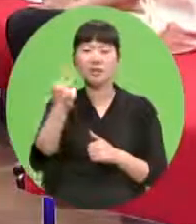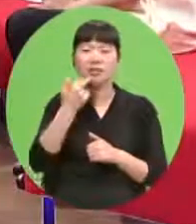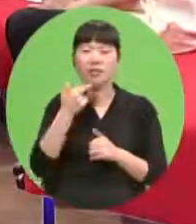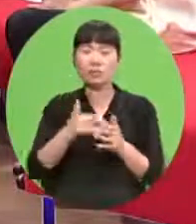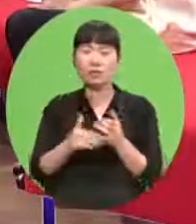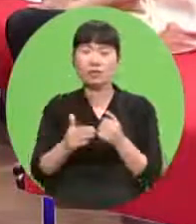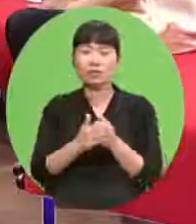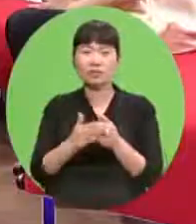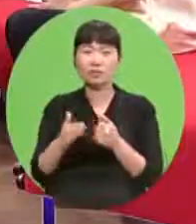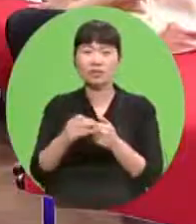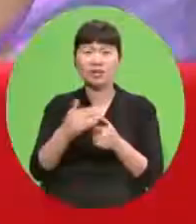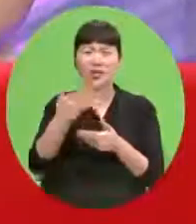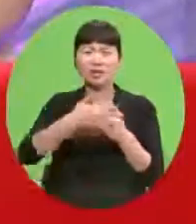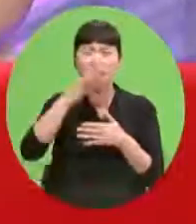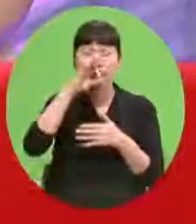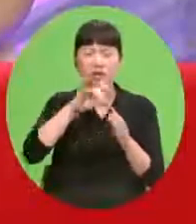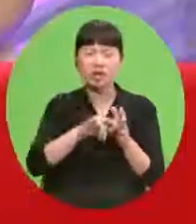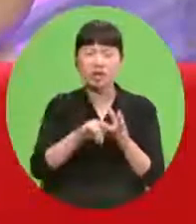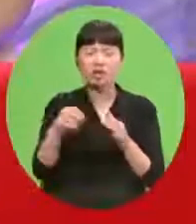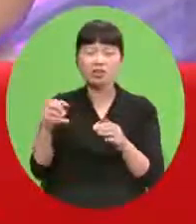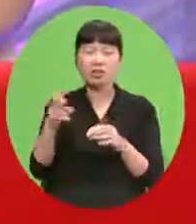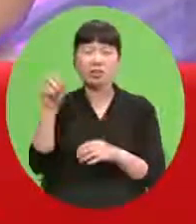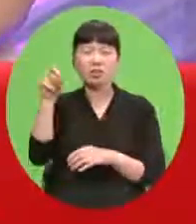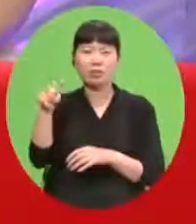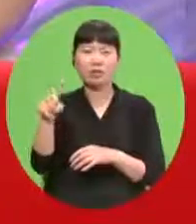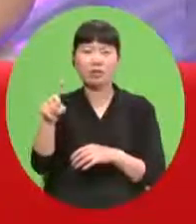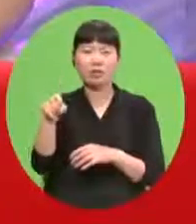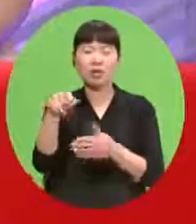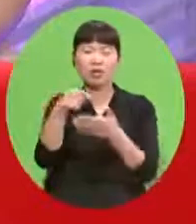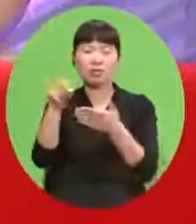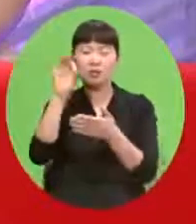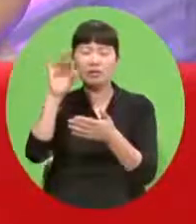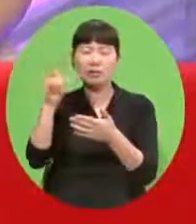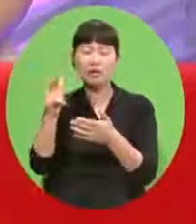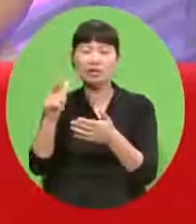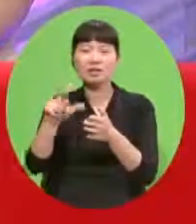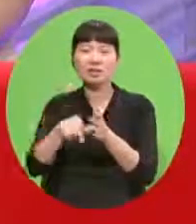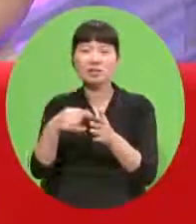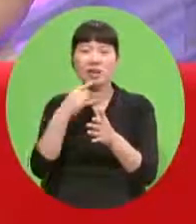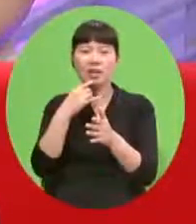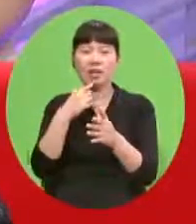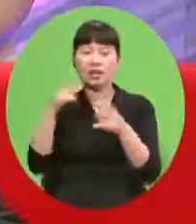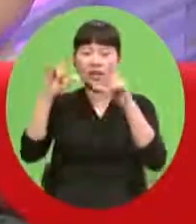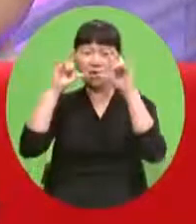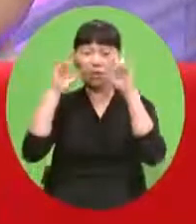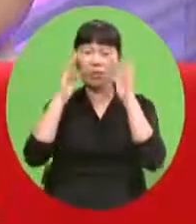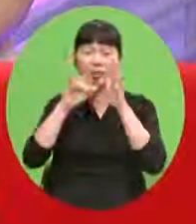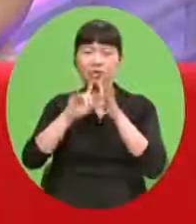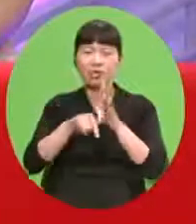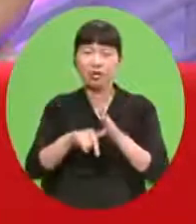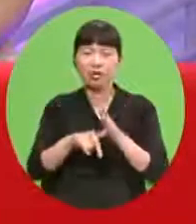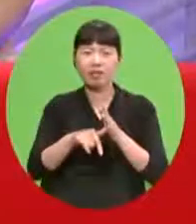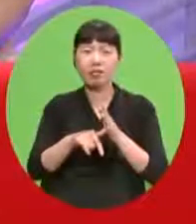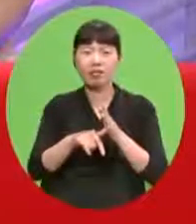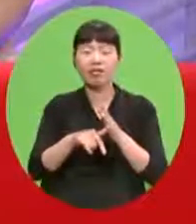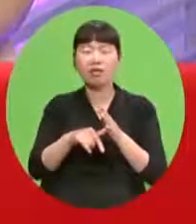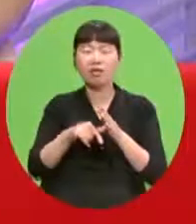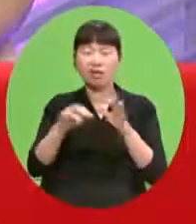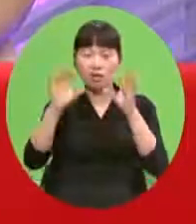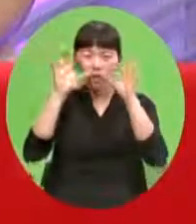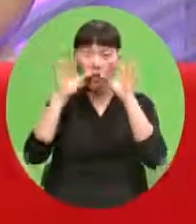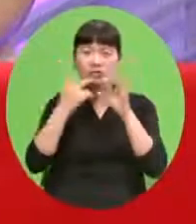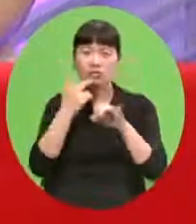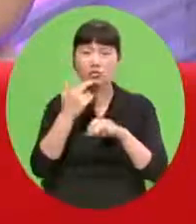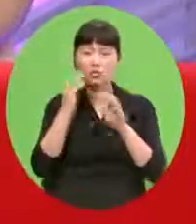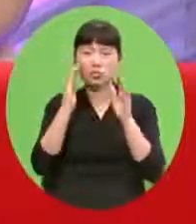그러면 영화 볼 때 아니면 먼 무슨 칠판이 잘 안 보이면 그럴 때 좀 쓰고 공부할 때는 안 해도 보이니까